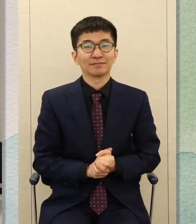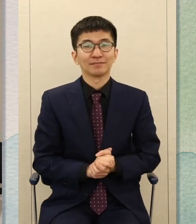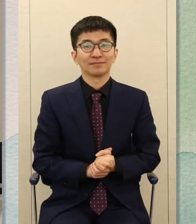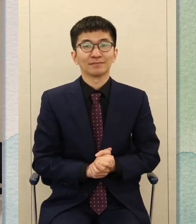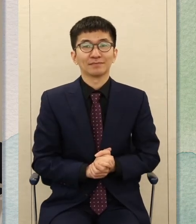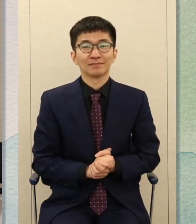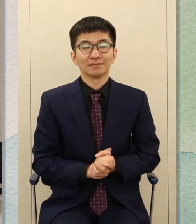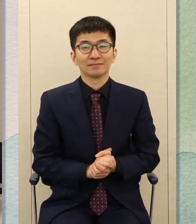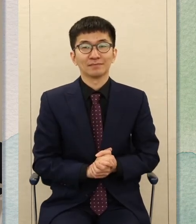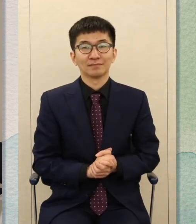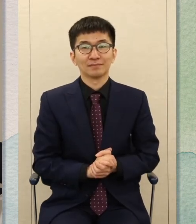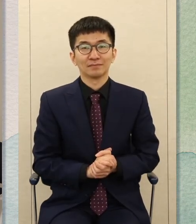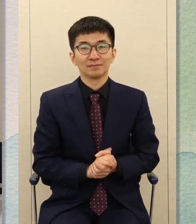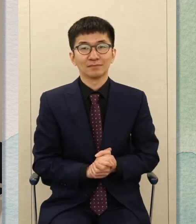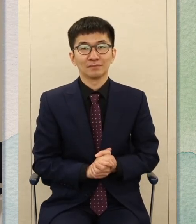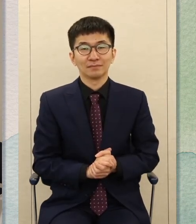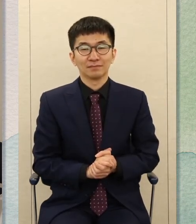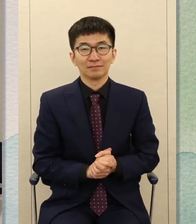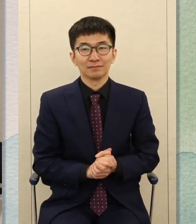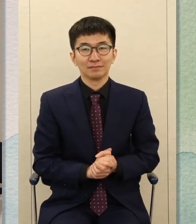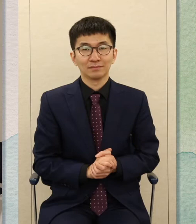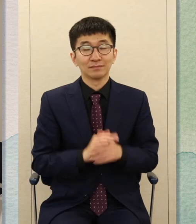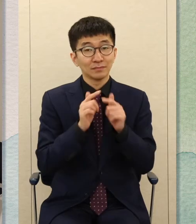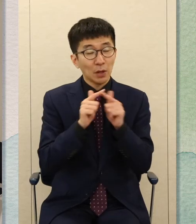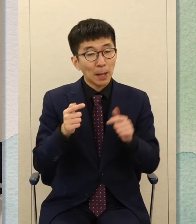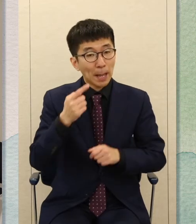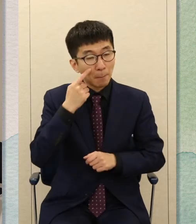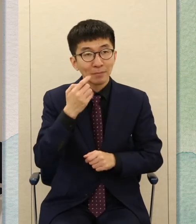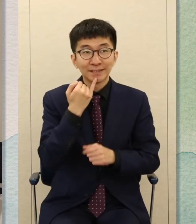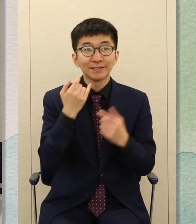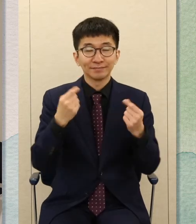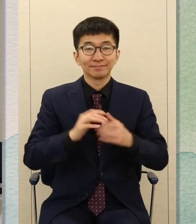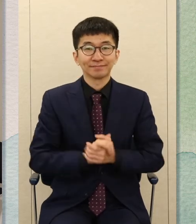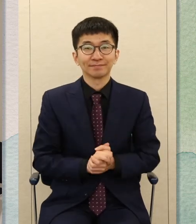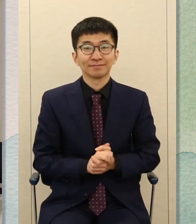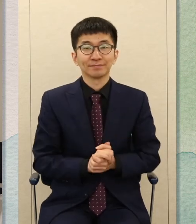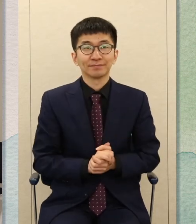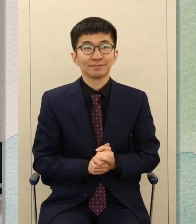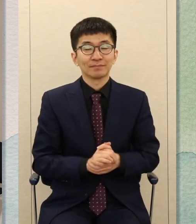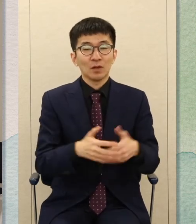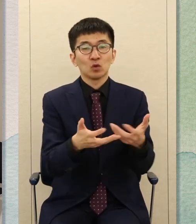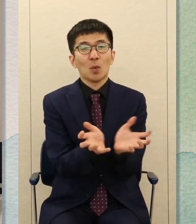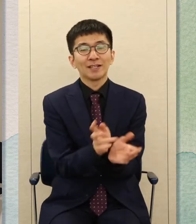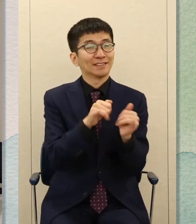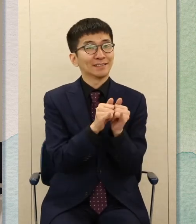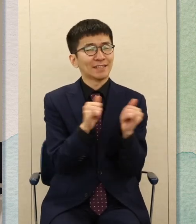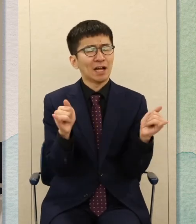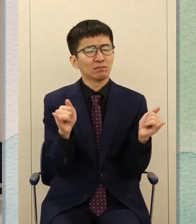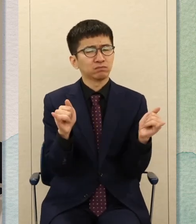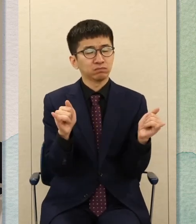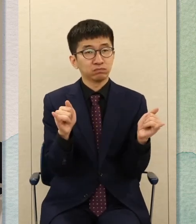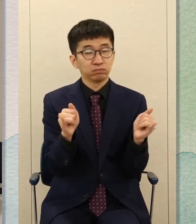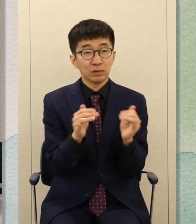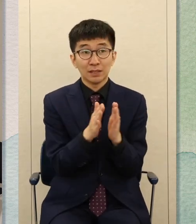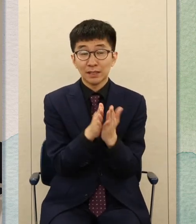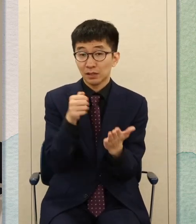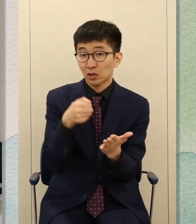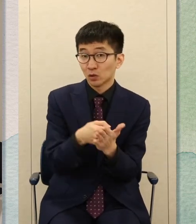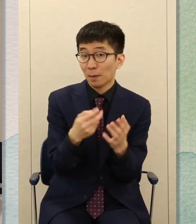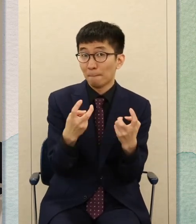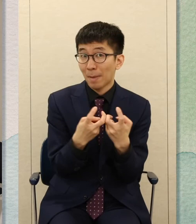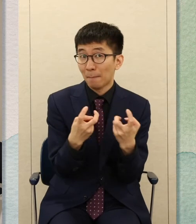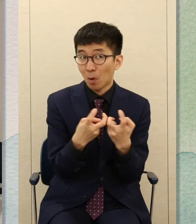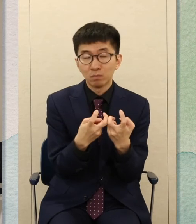그런 것들을 좀 퍼포먼스 기획해서 하시면 참 좋을 것 같습니다. 독자들이 책을 정하는